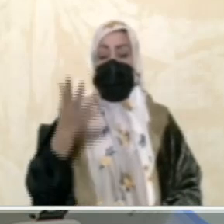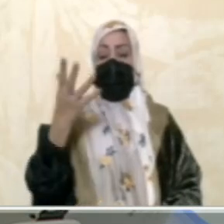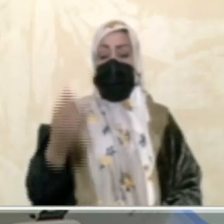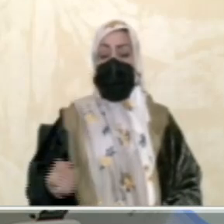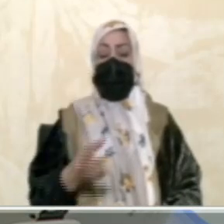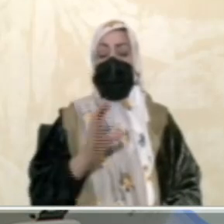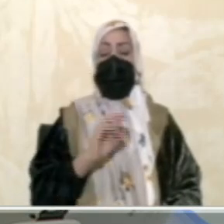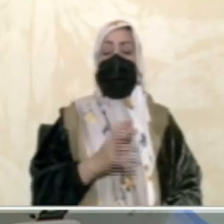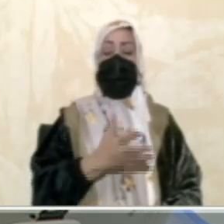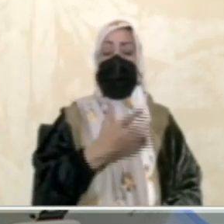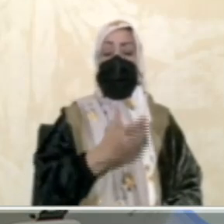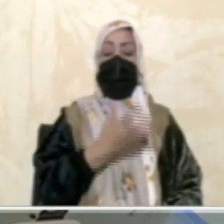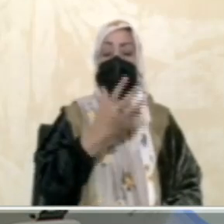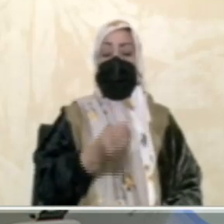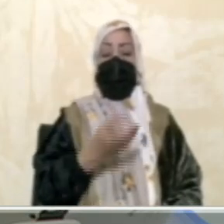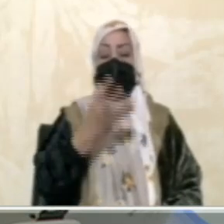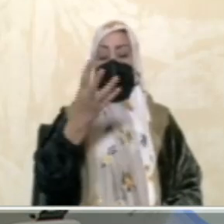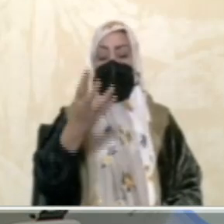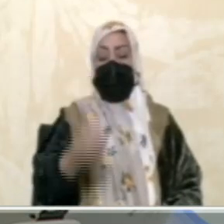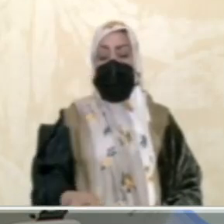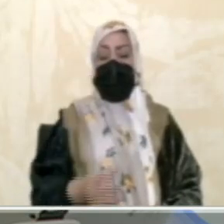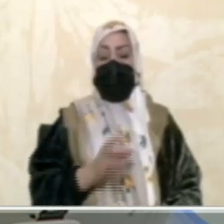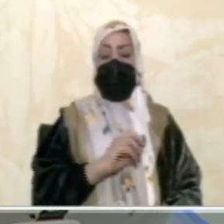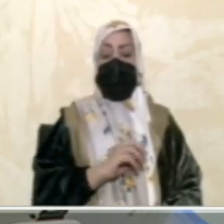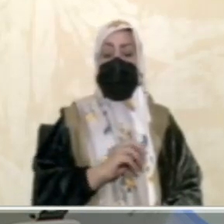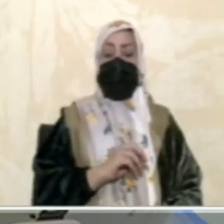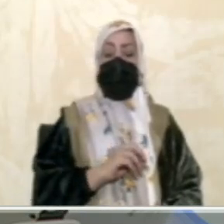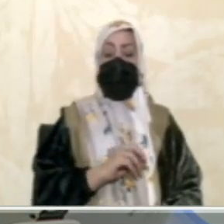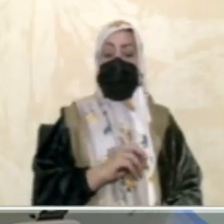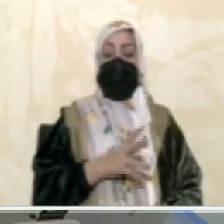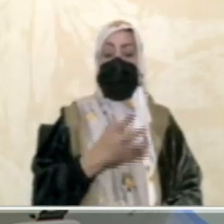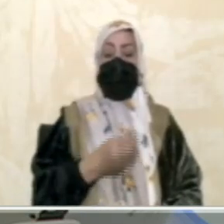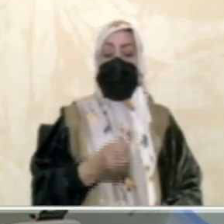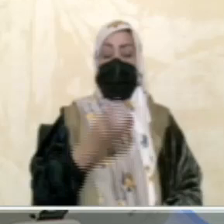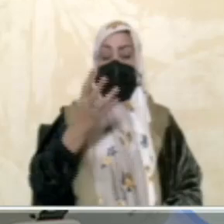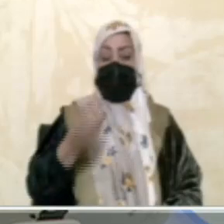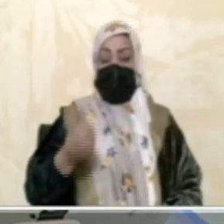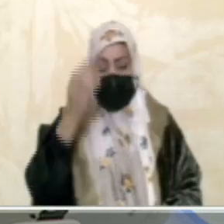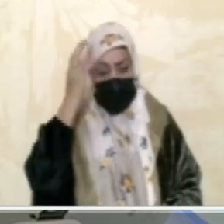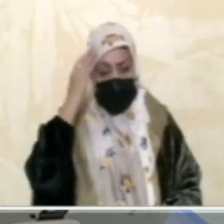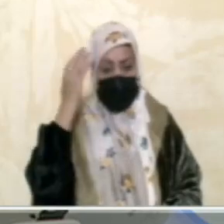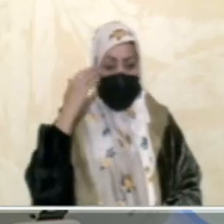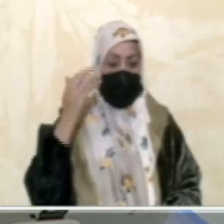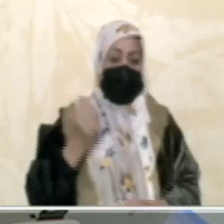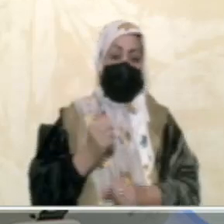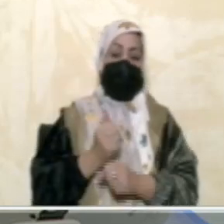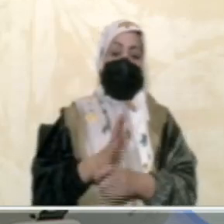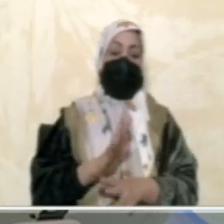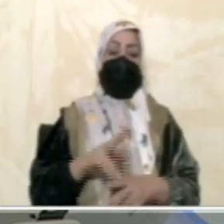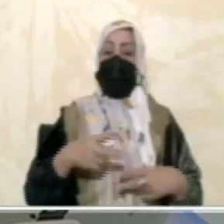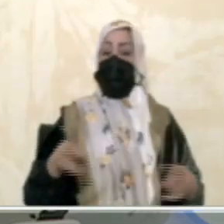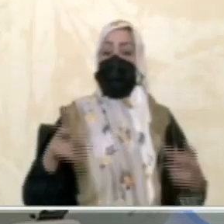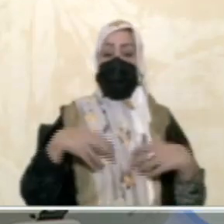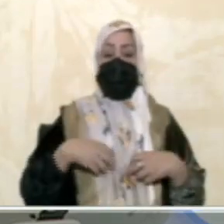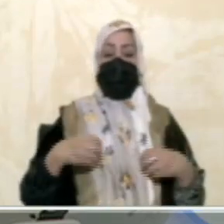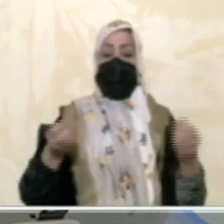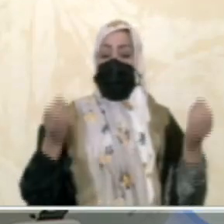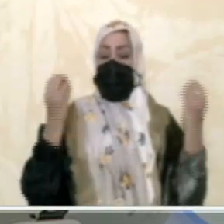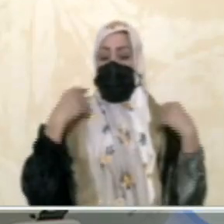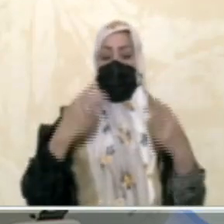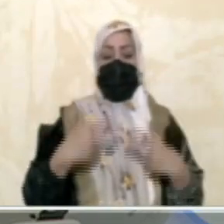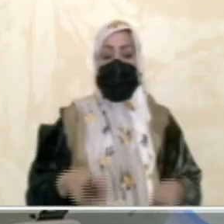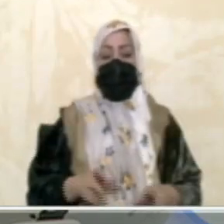وابن بنت اختك هؤلاء كلهم ميناء المحارم فيعني الخاله